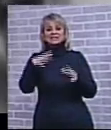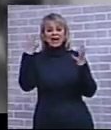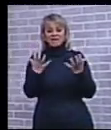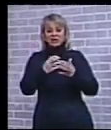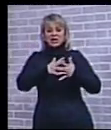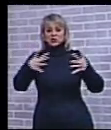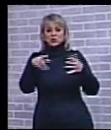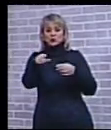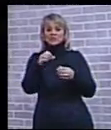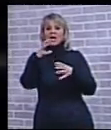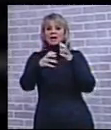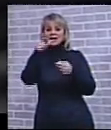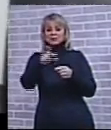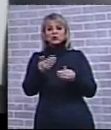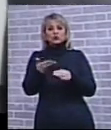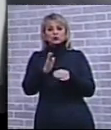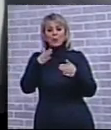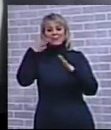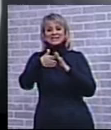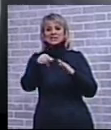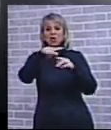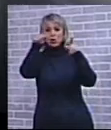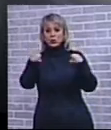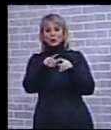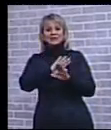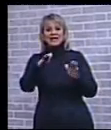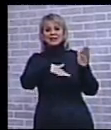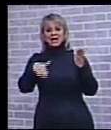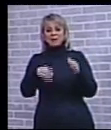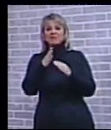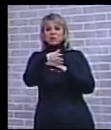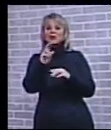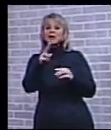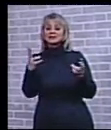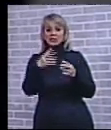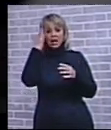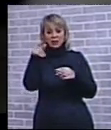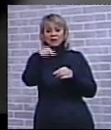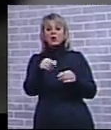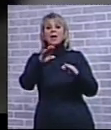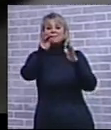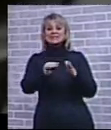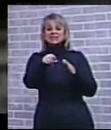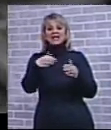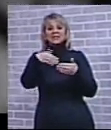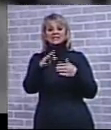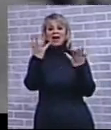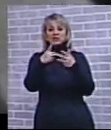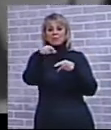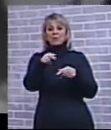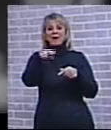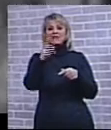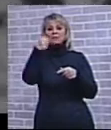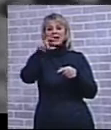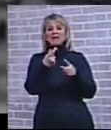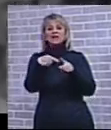Скафандр раздулся, космонавт с огромным трудом протиснулся в люк. Причем не ногами вперед, как надо, а головой. При посадке отказала автоматика, и Павел